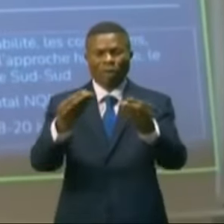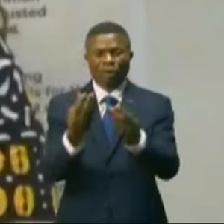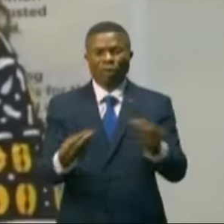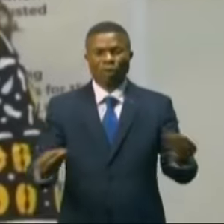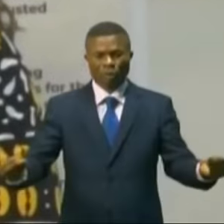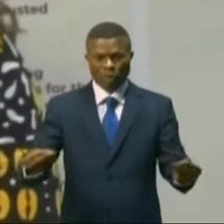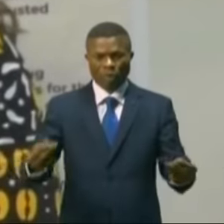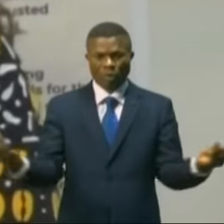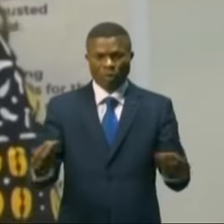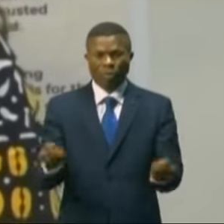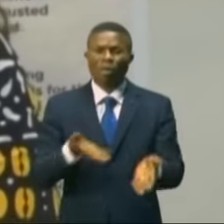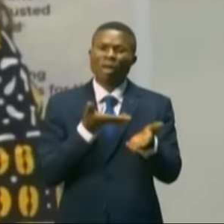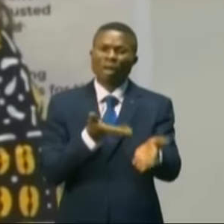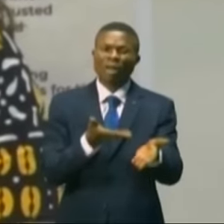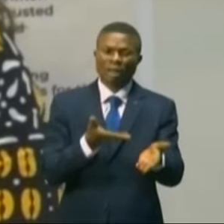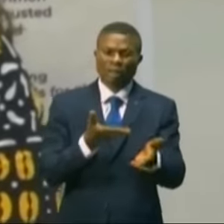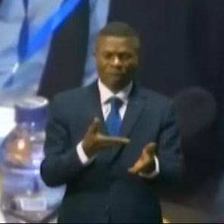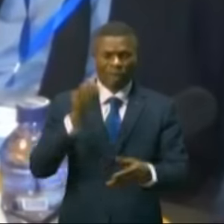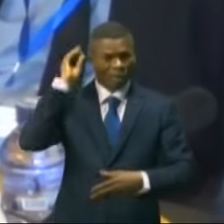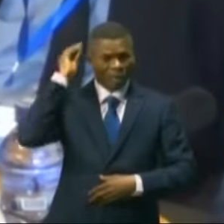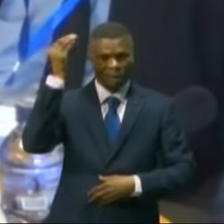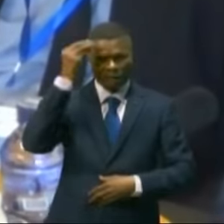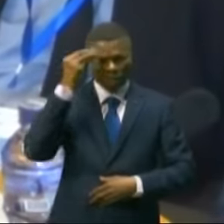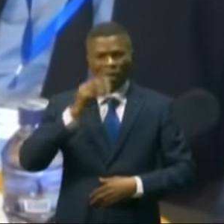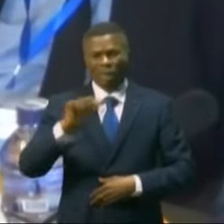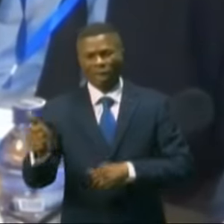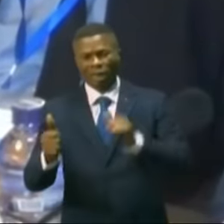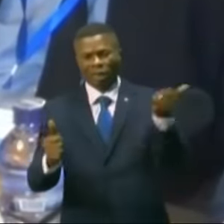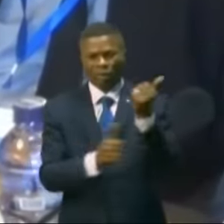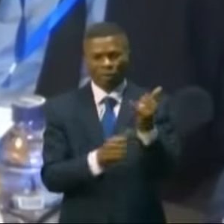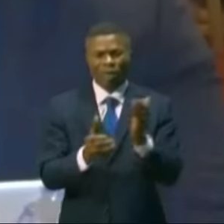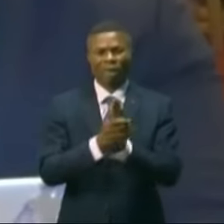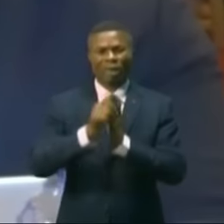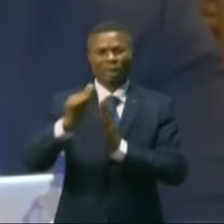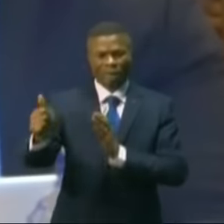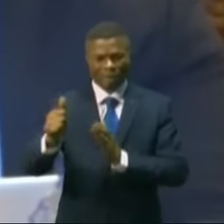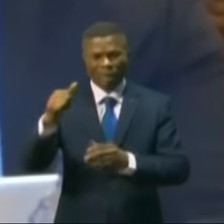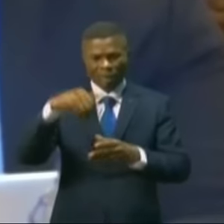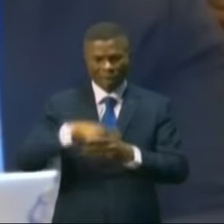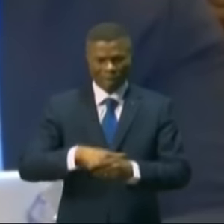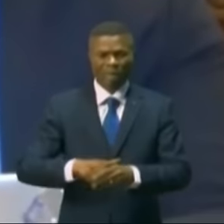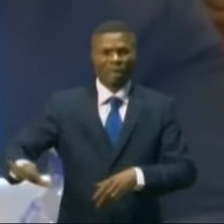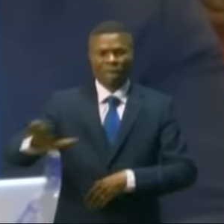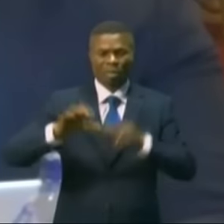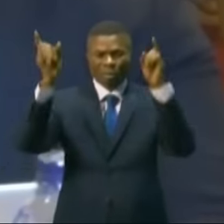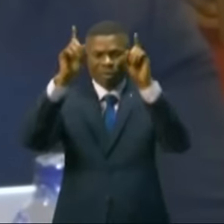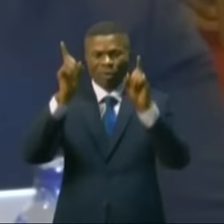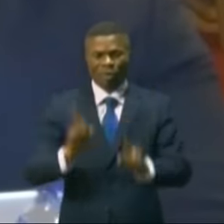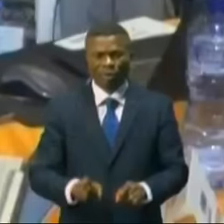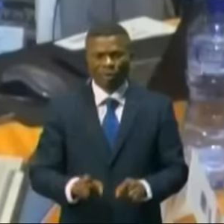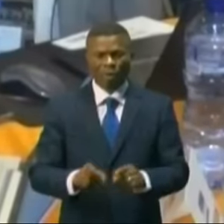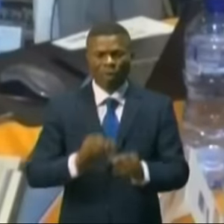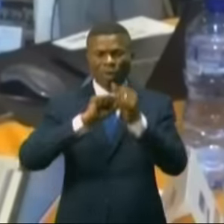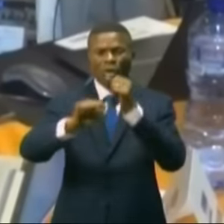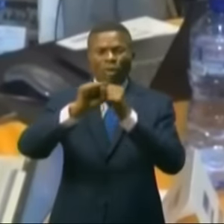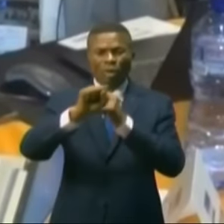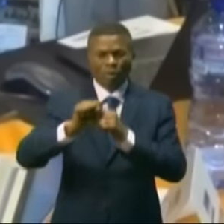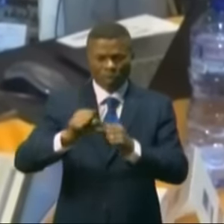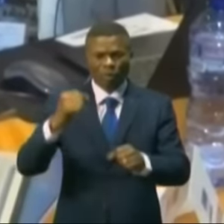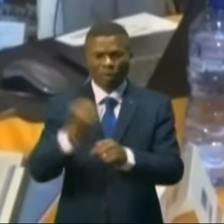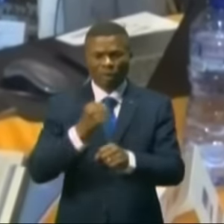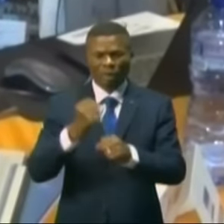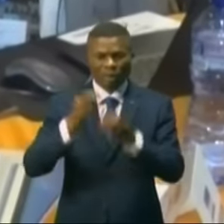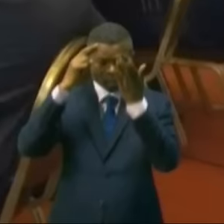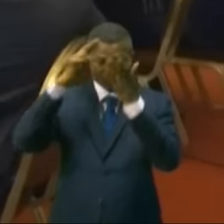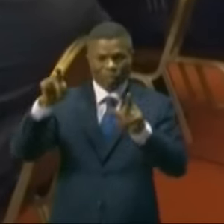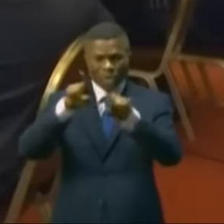en vue de faciliter la reconnaissance mutuelle des qualifications à travers les pays africains, promouvoir la mobilité académique